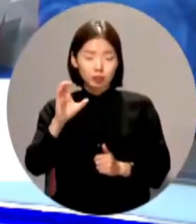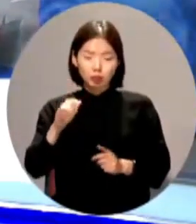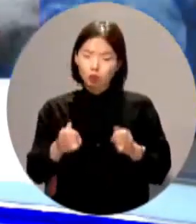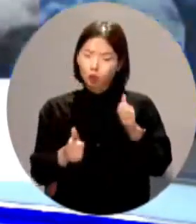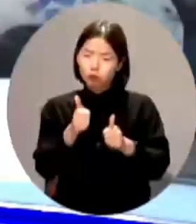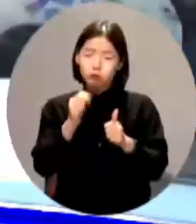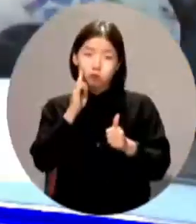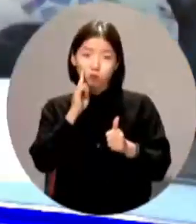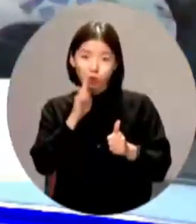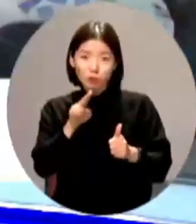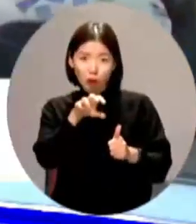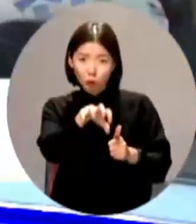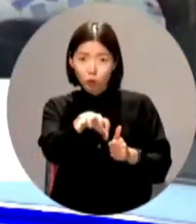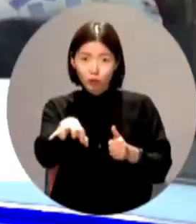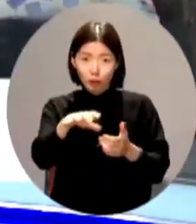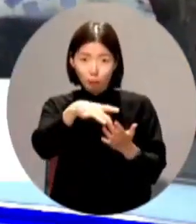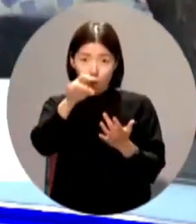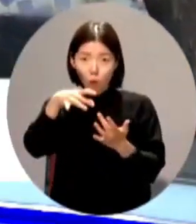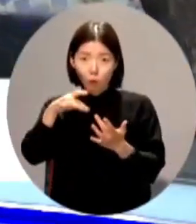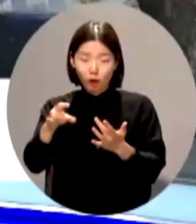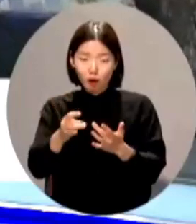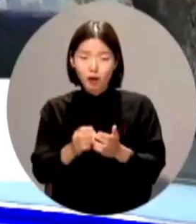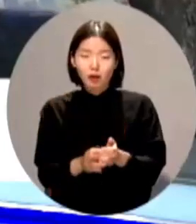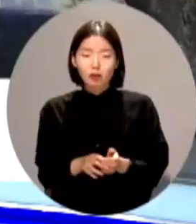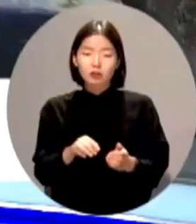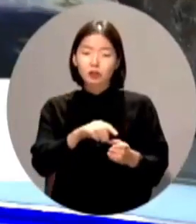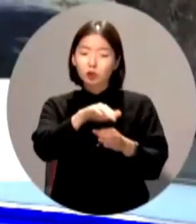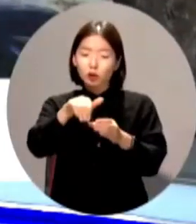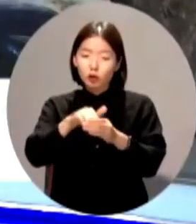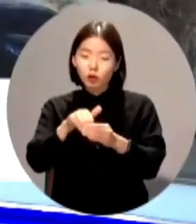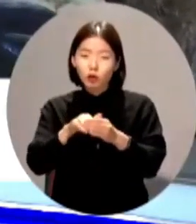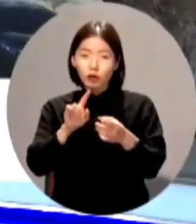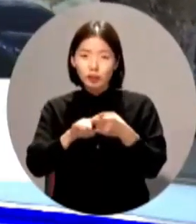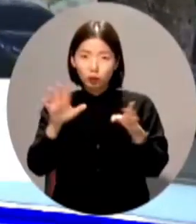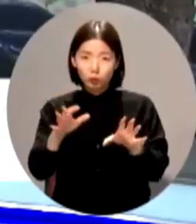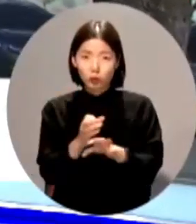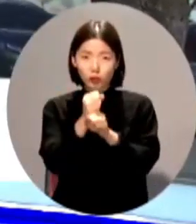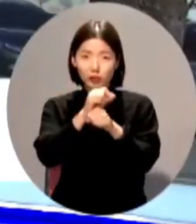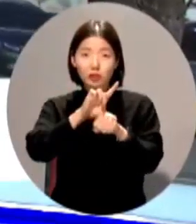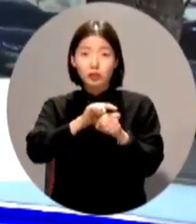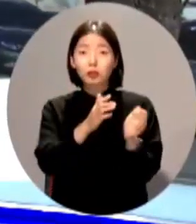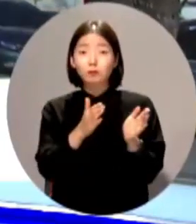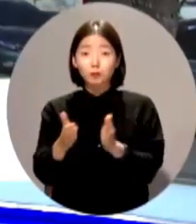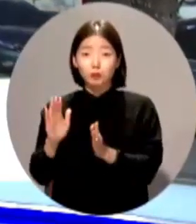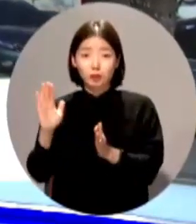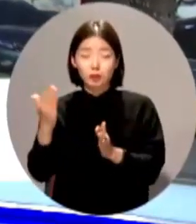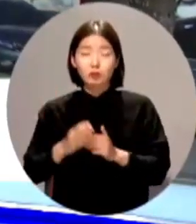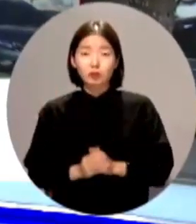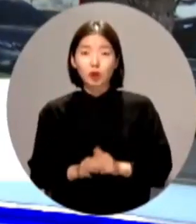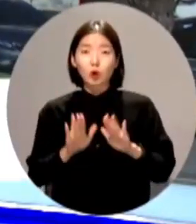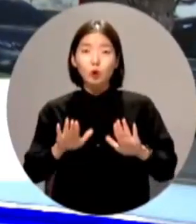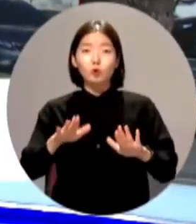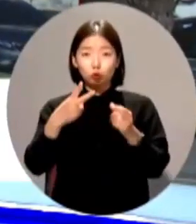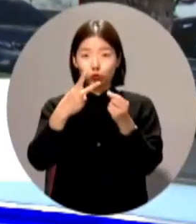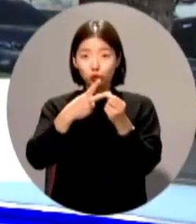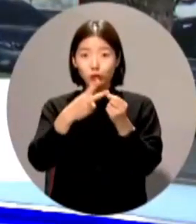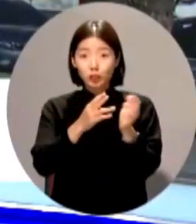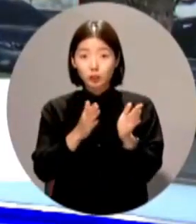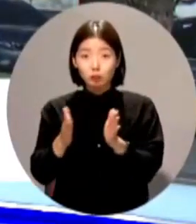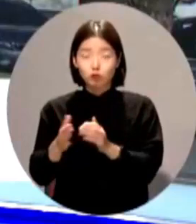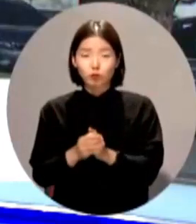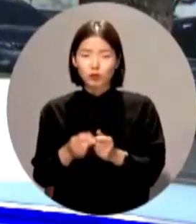가늠하기 힘든 접전 지역을 골라 아 선거 쟁점을 키워드로 맛 정리해보는 시간을 마련했는데요 오늘은 그 두 번째 순서로